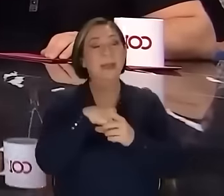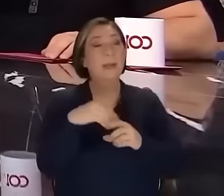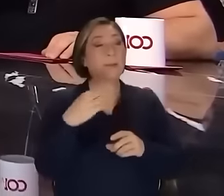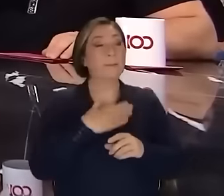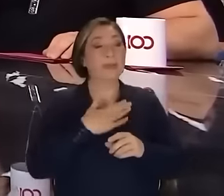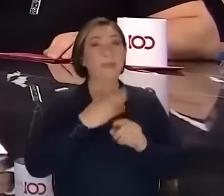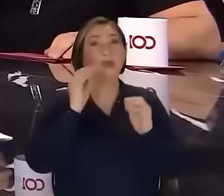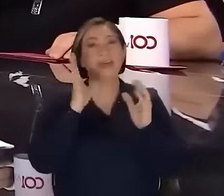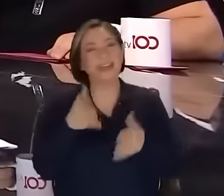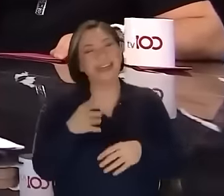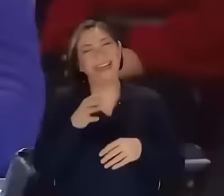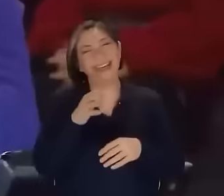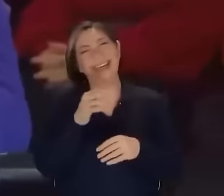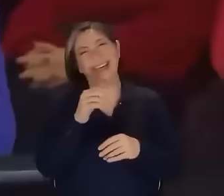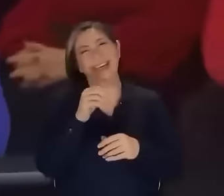benim çok ödem var.